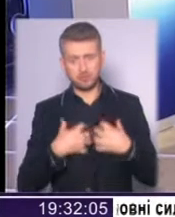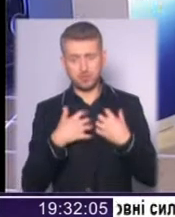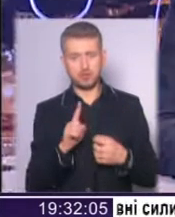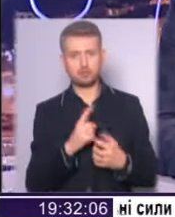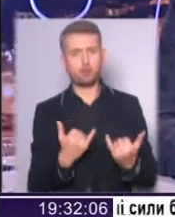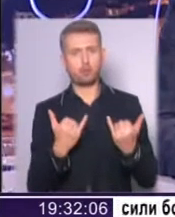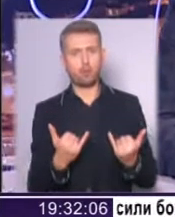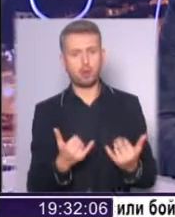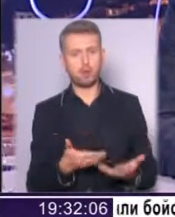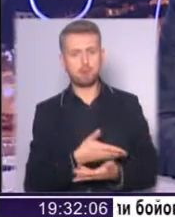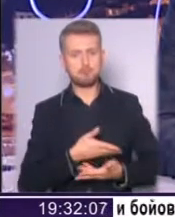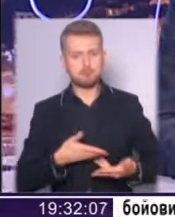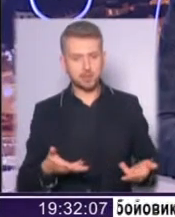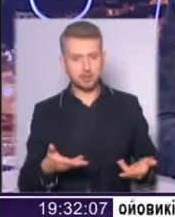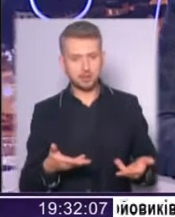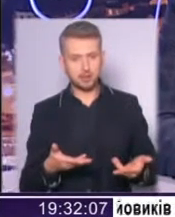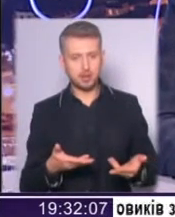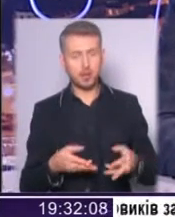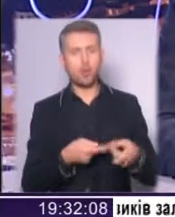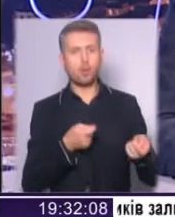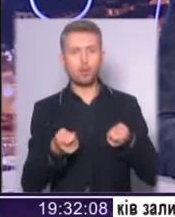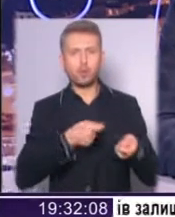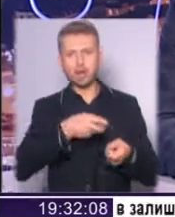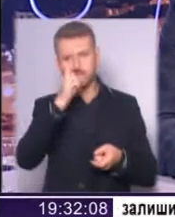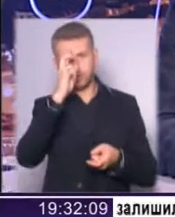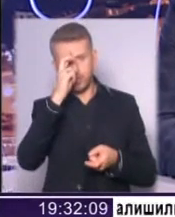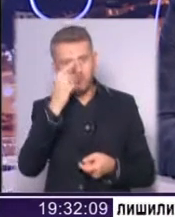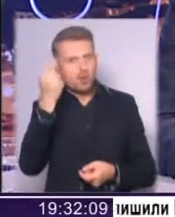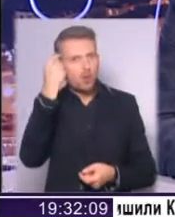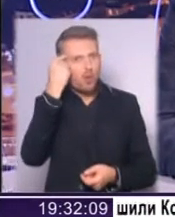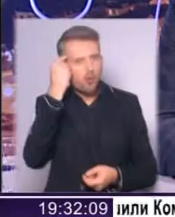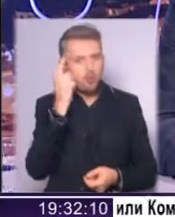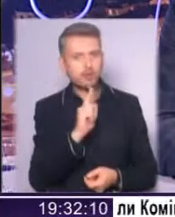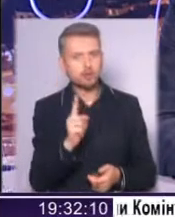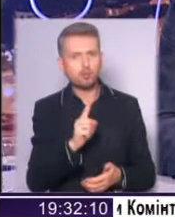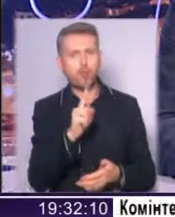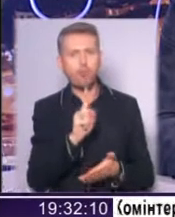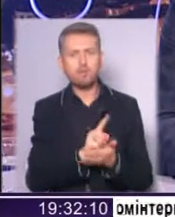и с меня будут снимать еще деньги, еще пенсию.